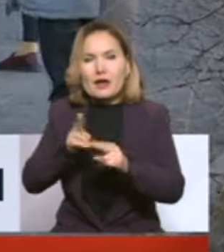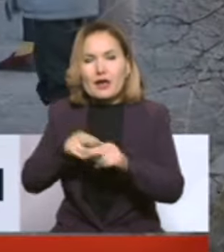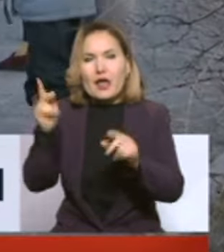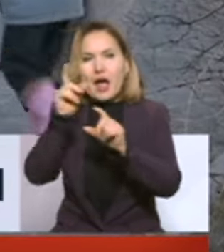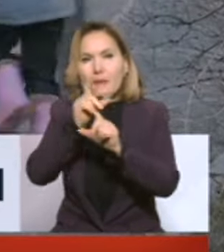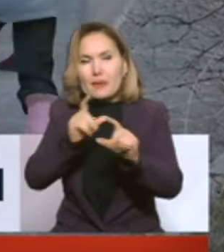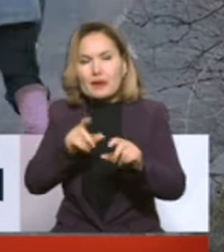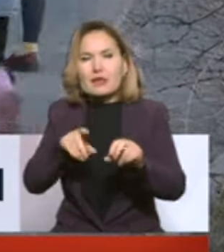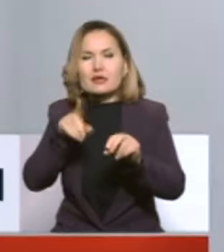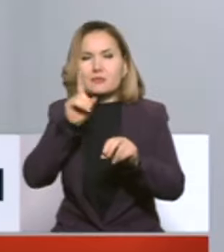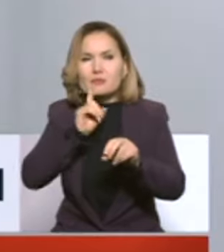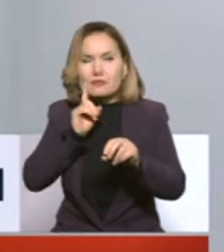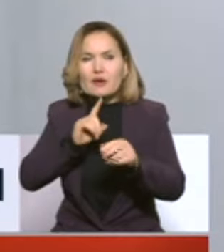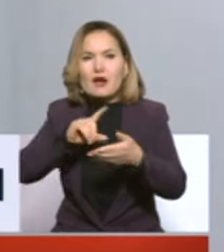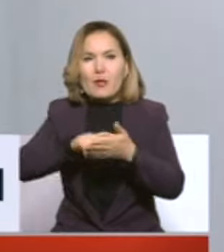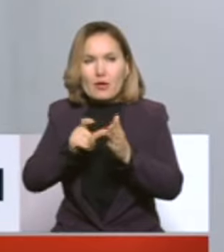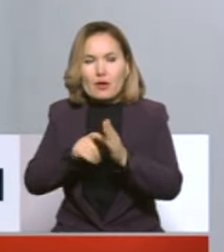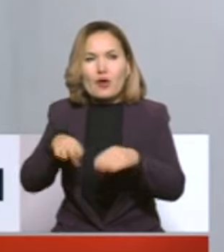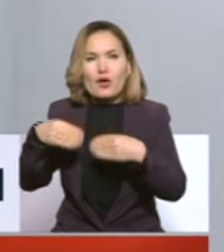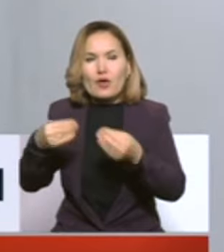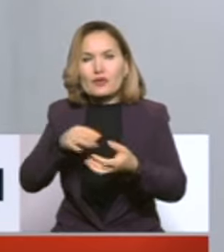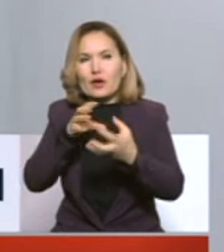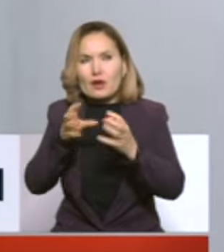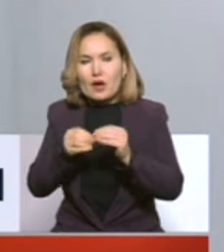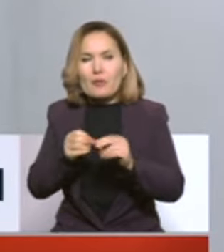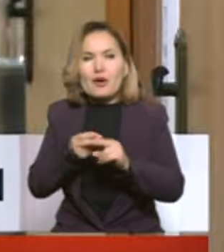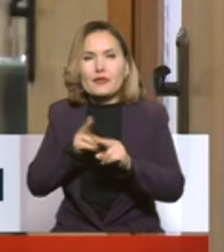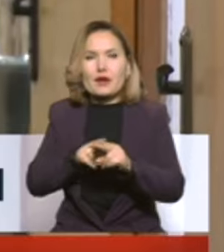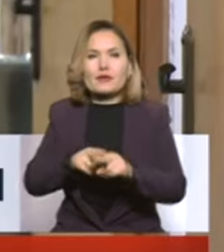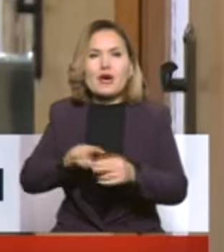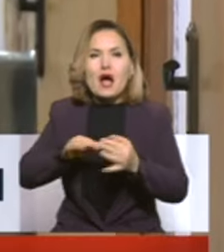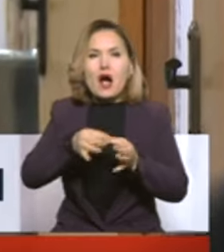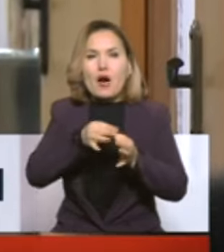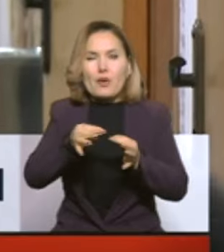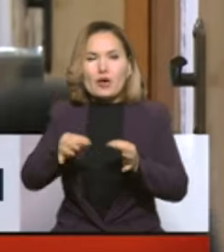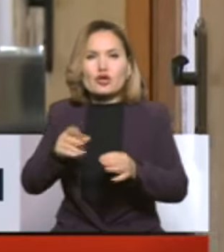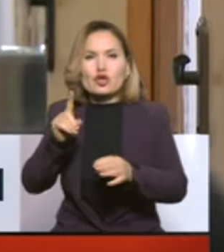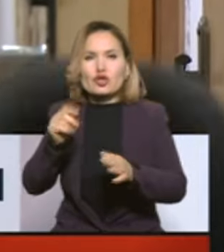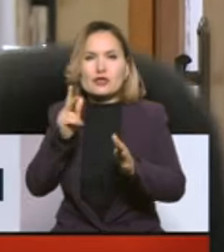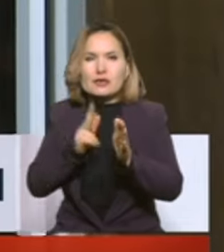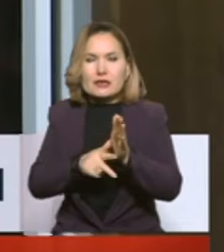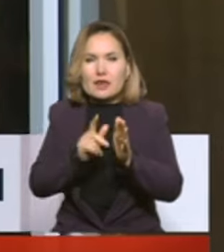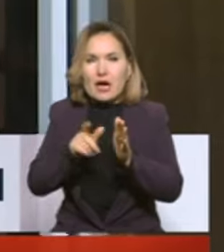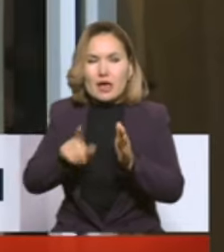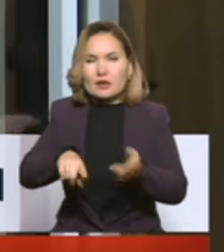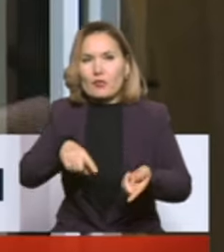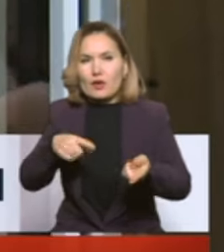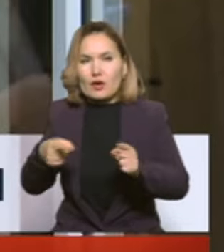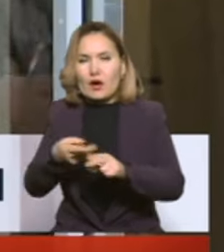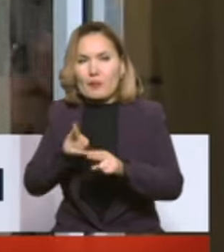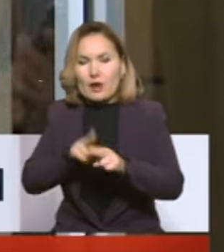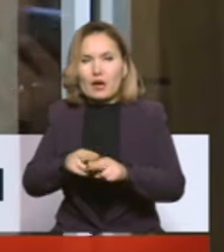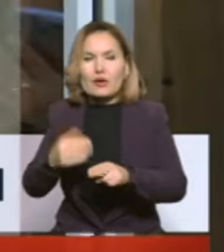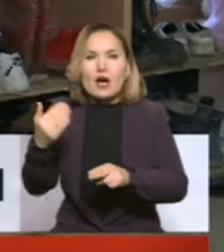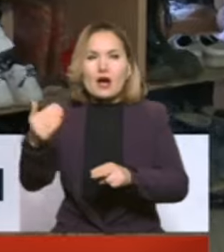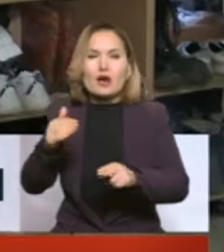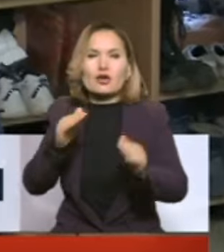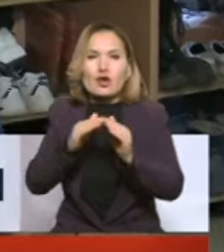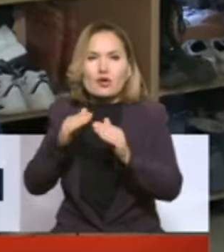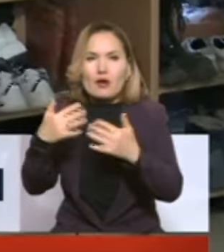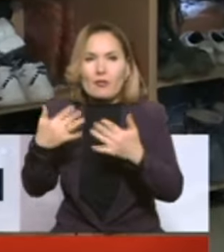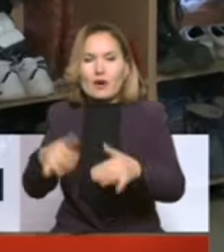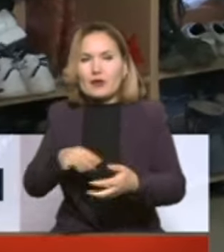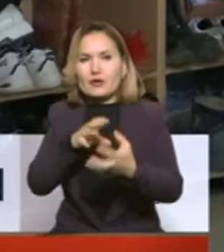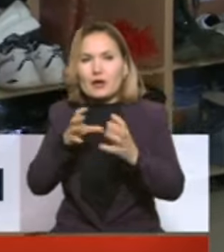мектебінің жатақханасындағы орталық соның бірі. Мұнда Аққоз ауылдық округінің 180-нен астам тұрғыны жатыр. Көбінің үйін қызыл су